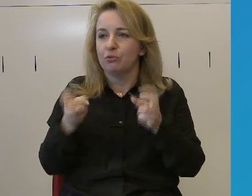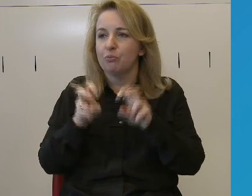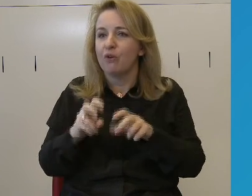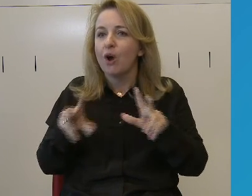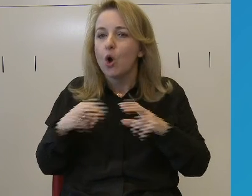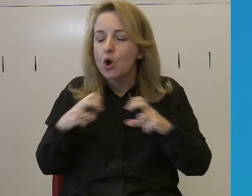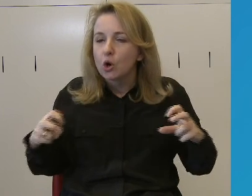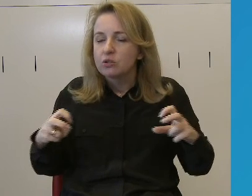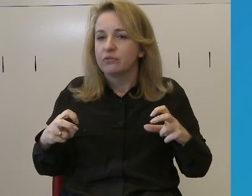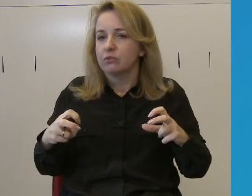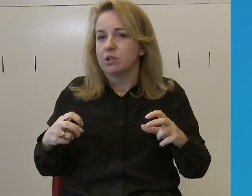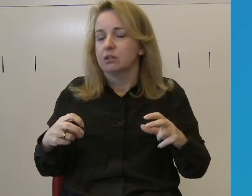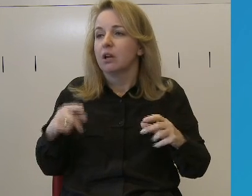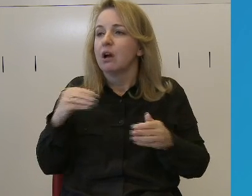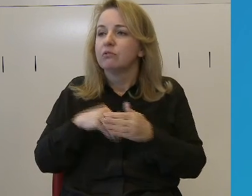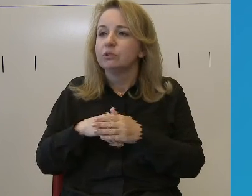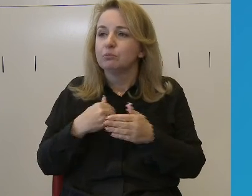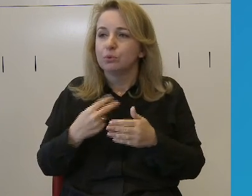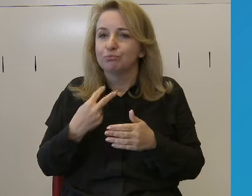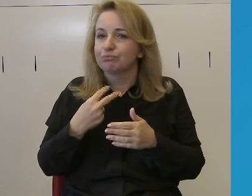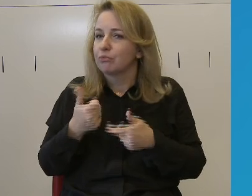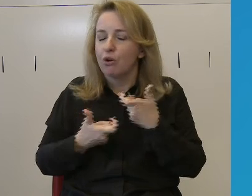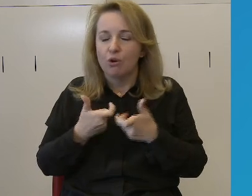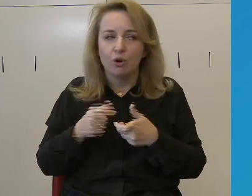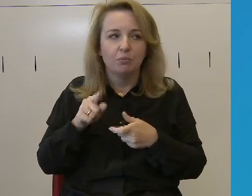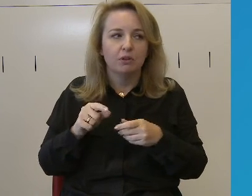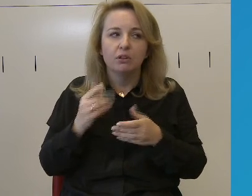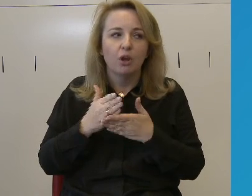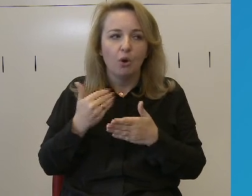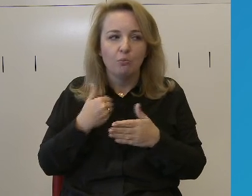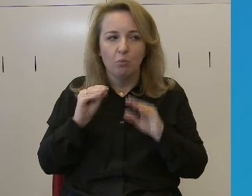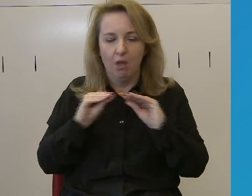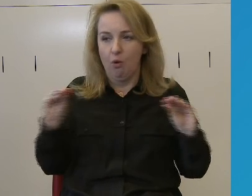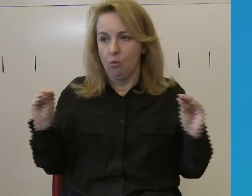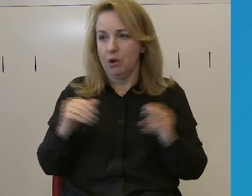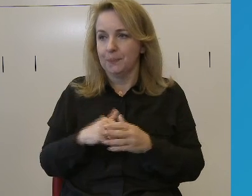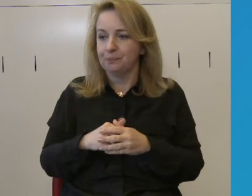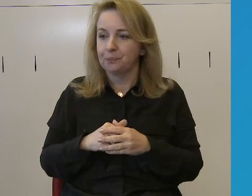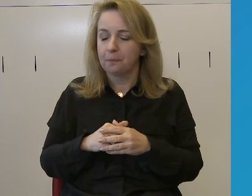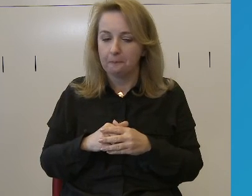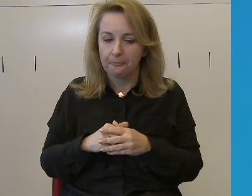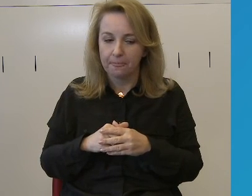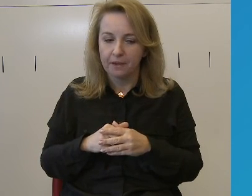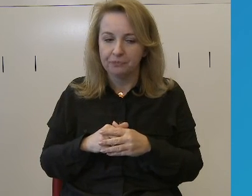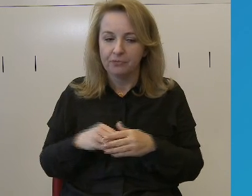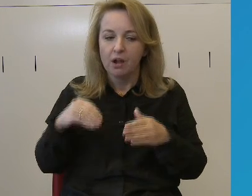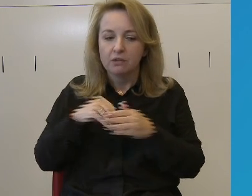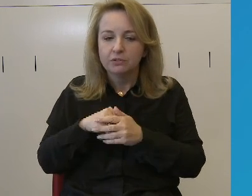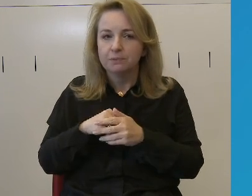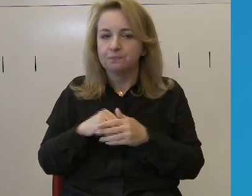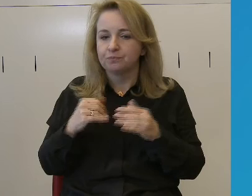dotąd ograniczone były jedynie do świata nauki. W każdym wymiarze